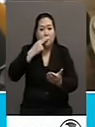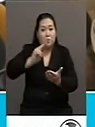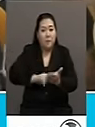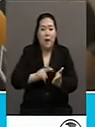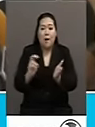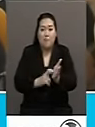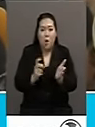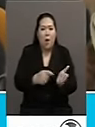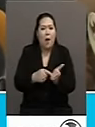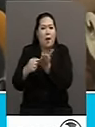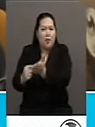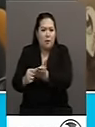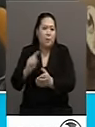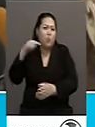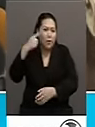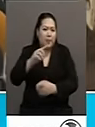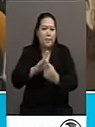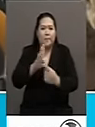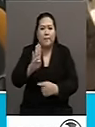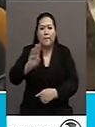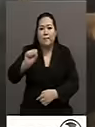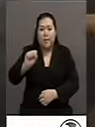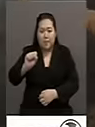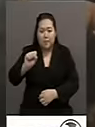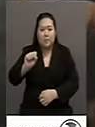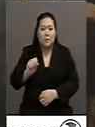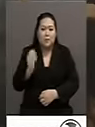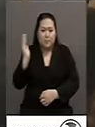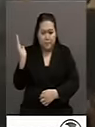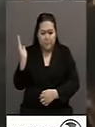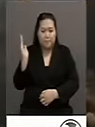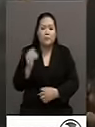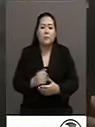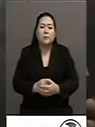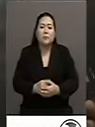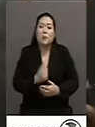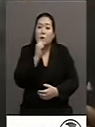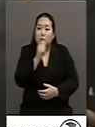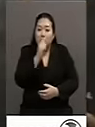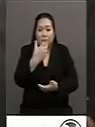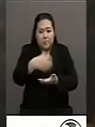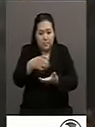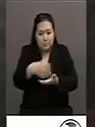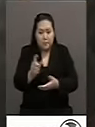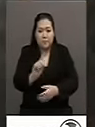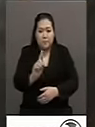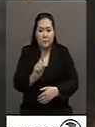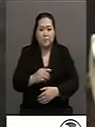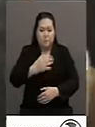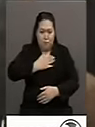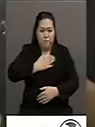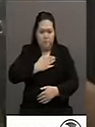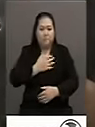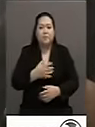องให้กับคุณเบสอรพิมพ์เรื่องนี้พลเอกไพบูลย์คุ้มฉายาก็พูดถึงก็บอกว่าตนเองก็คือพลเอก